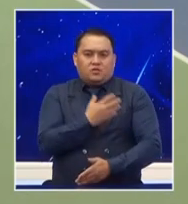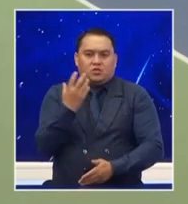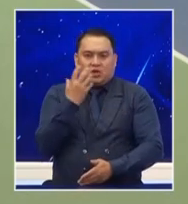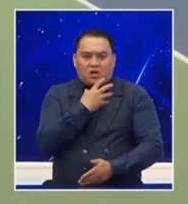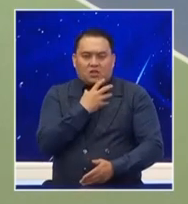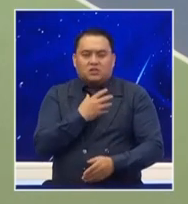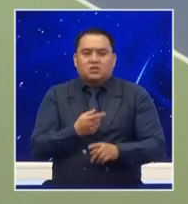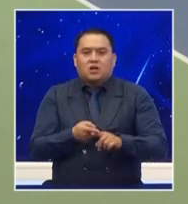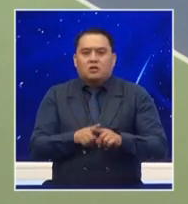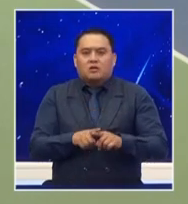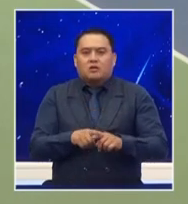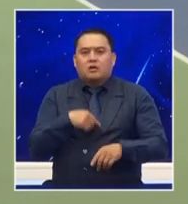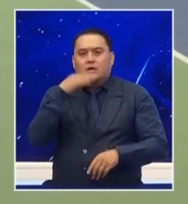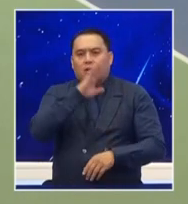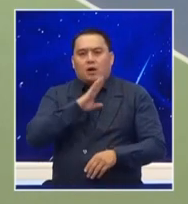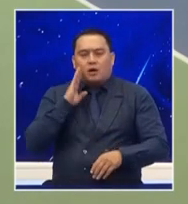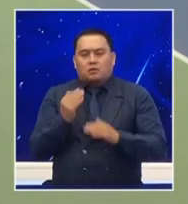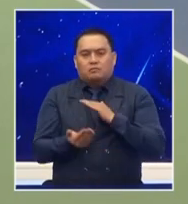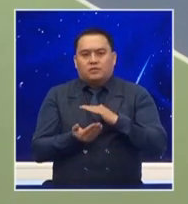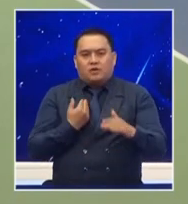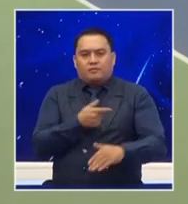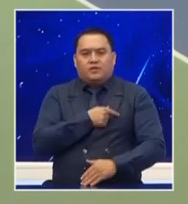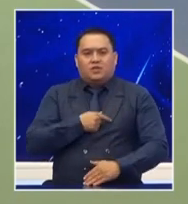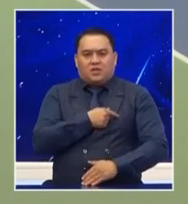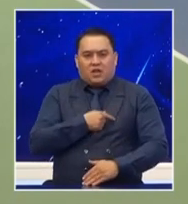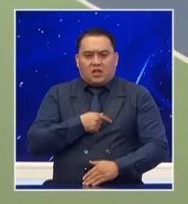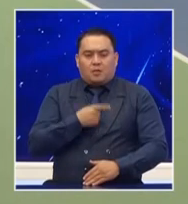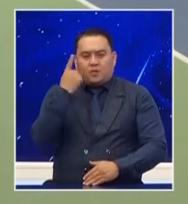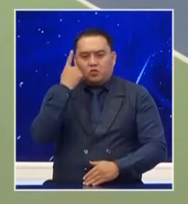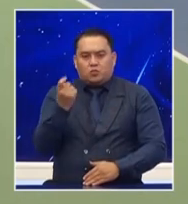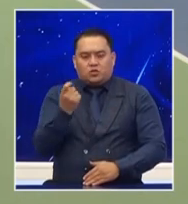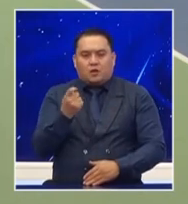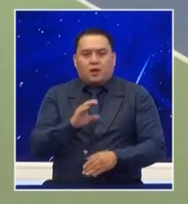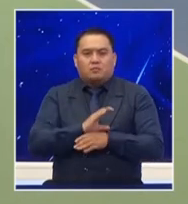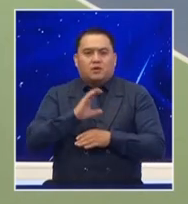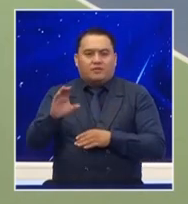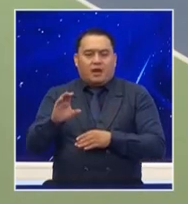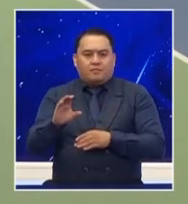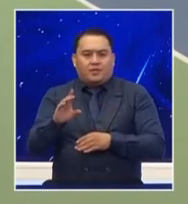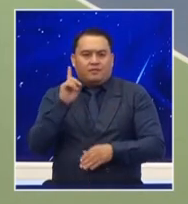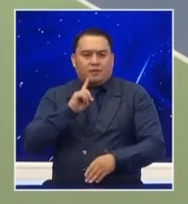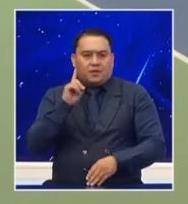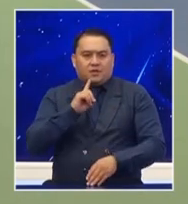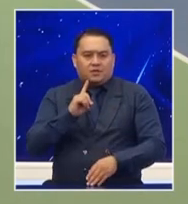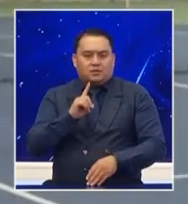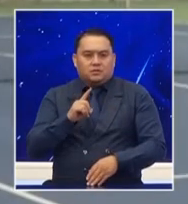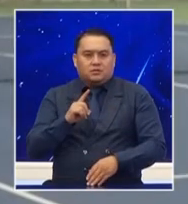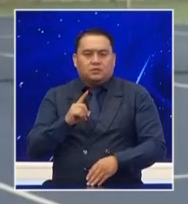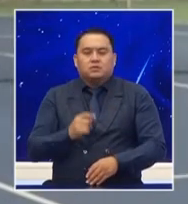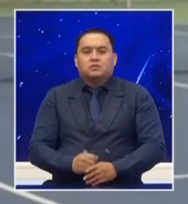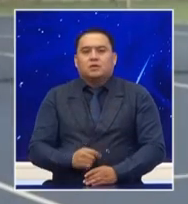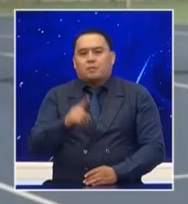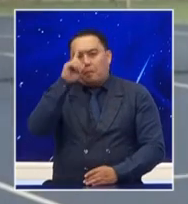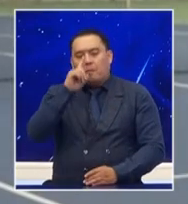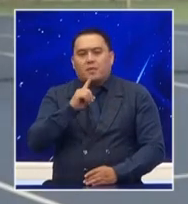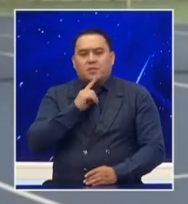спортсмена, или там у родителей, или у тренера, то этот человек уже в наш центр не войдет. Раз в